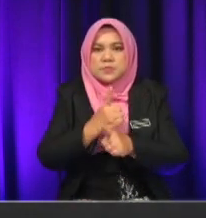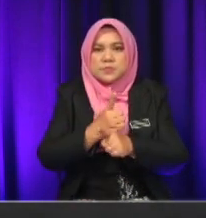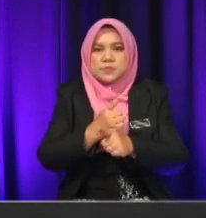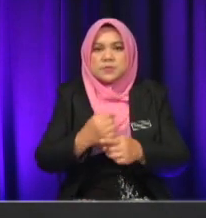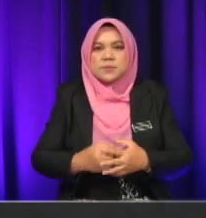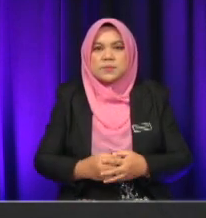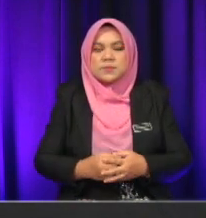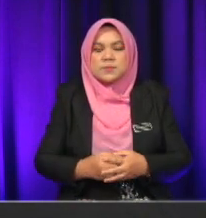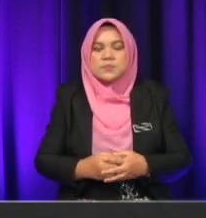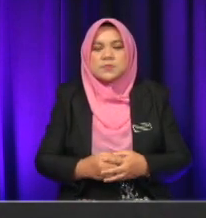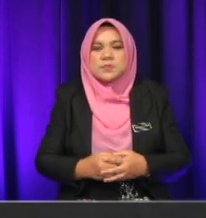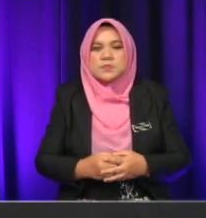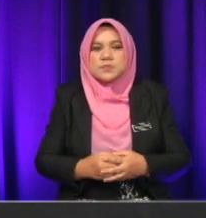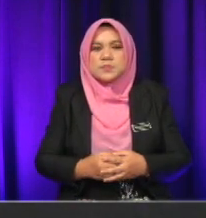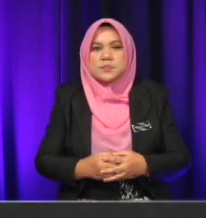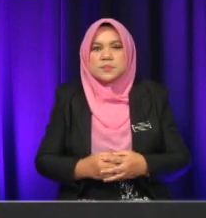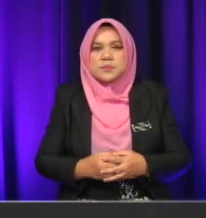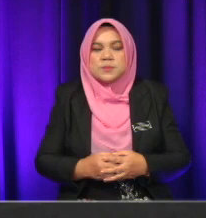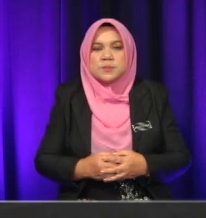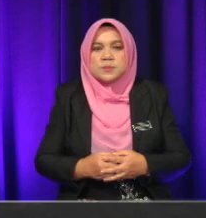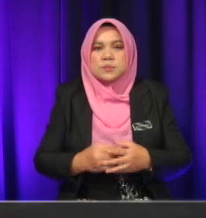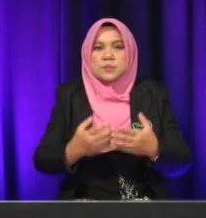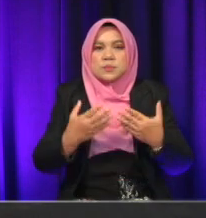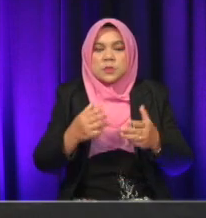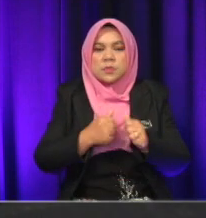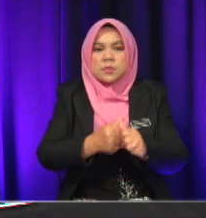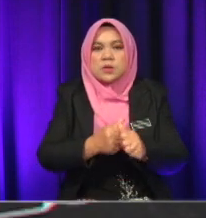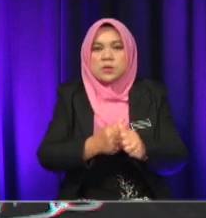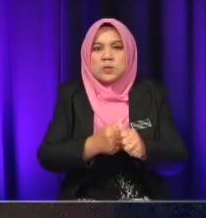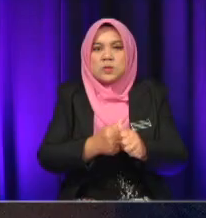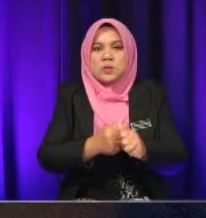Betul lah, Syafiqah. Tengok tu Syafiqah mengikuti